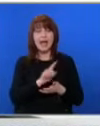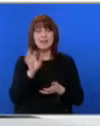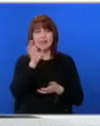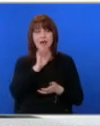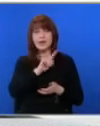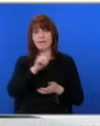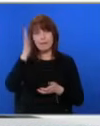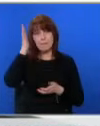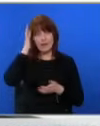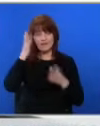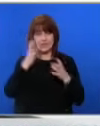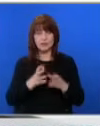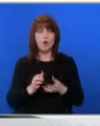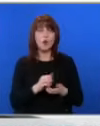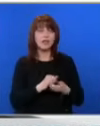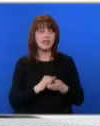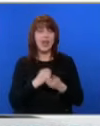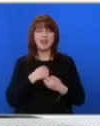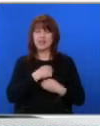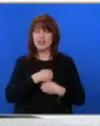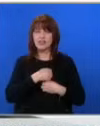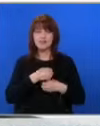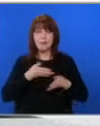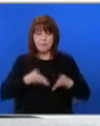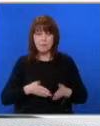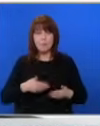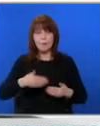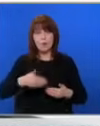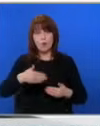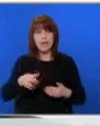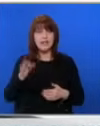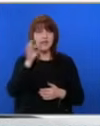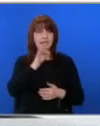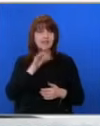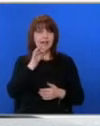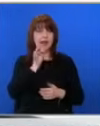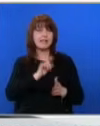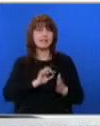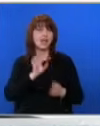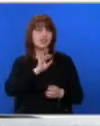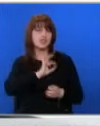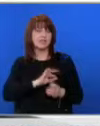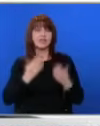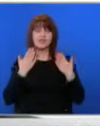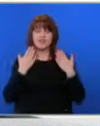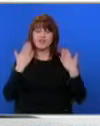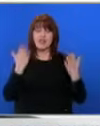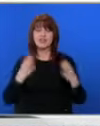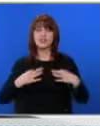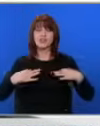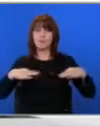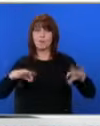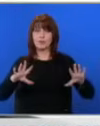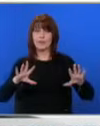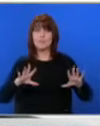Символично, но също така и трагично е, че няколко поколения беларуси не са имали шанса да живеят в свобода и демокрация. Знам, че